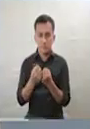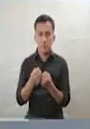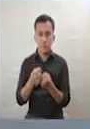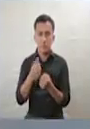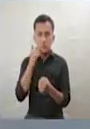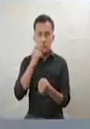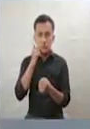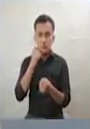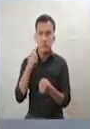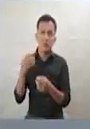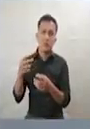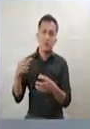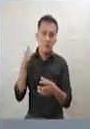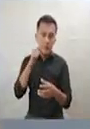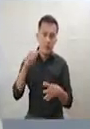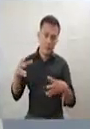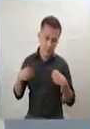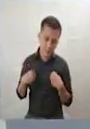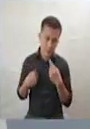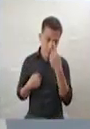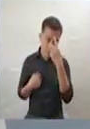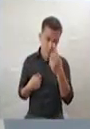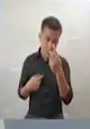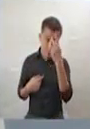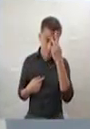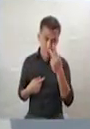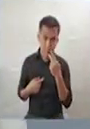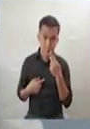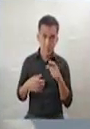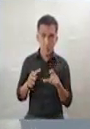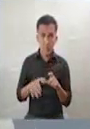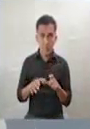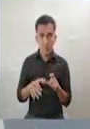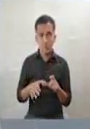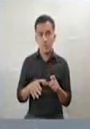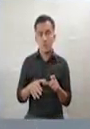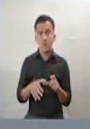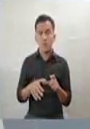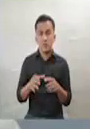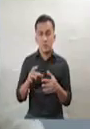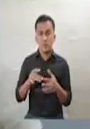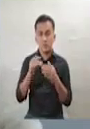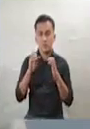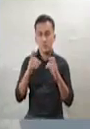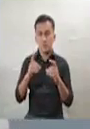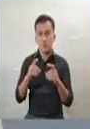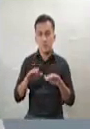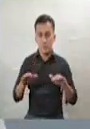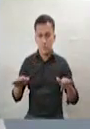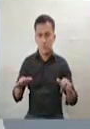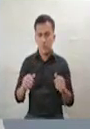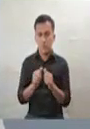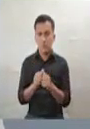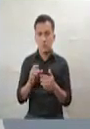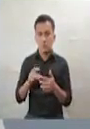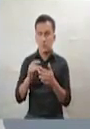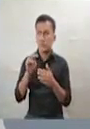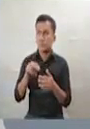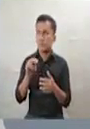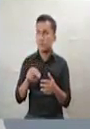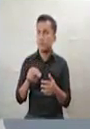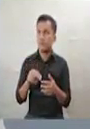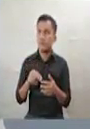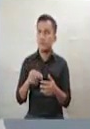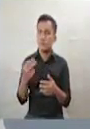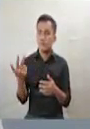sumasalo. Solo parent, person with disabilities, and special education or children with special needs. Itong tatlong